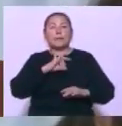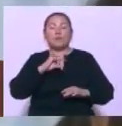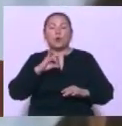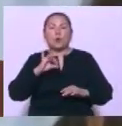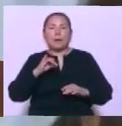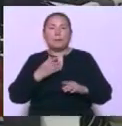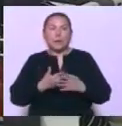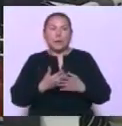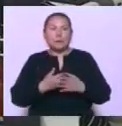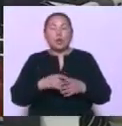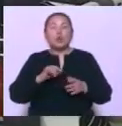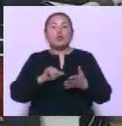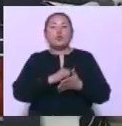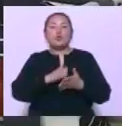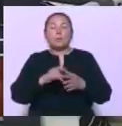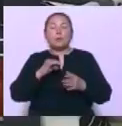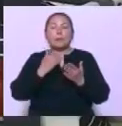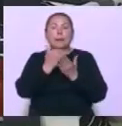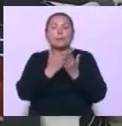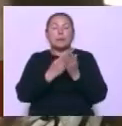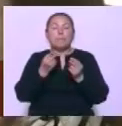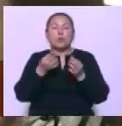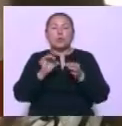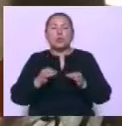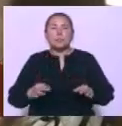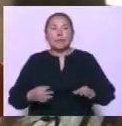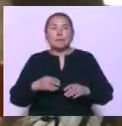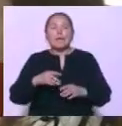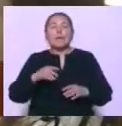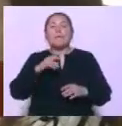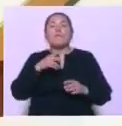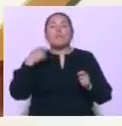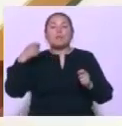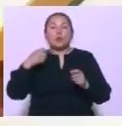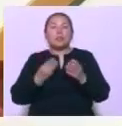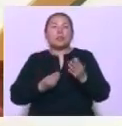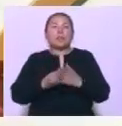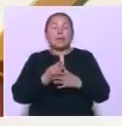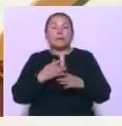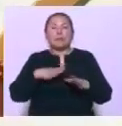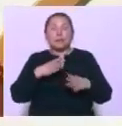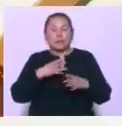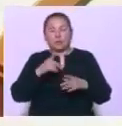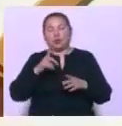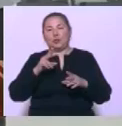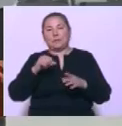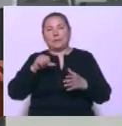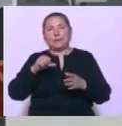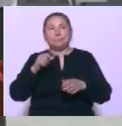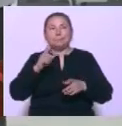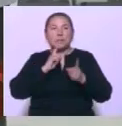постер, презентация, YouTube рейтинг және монетизация тақырыбында медиа тренерлер дәріс оқыды. Ал семинар тренингке белсенді